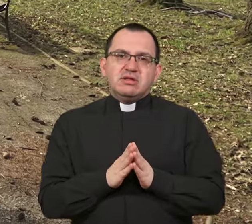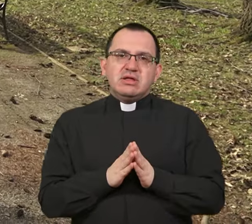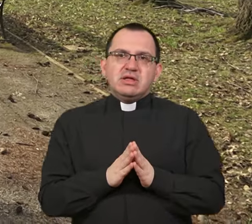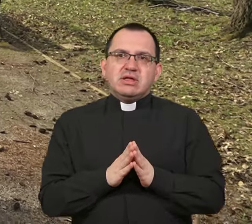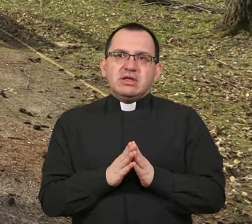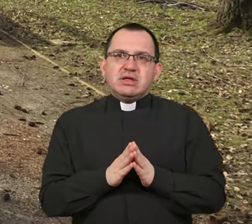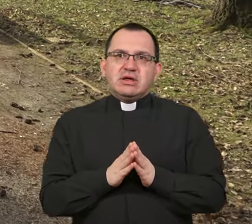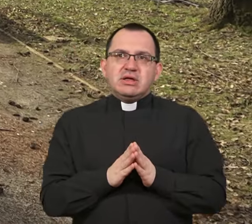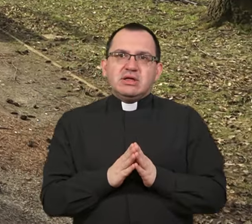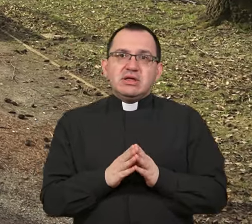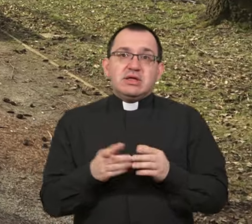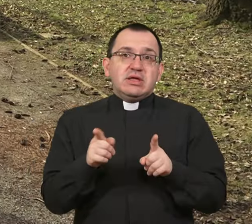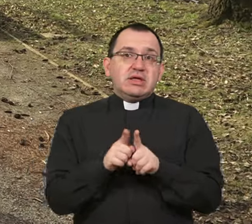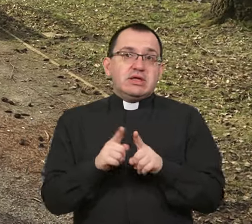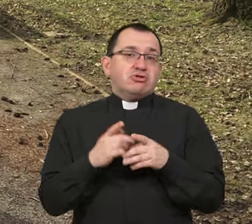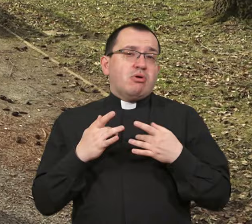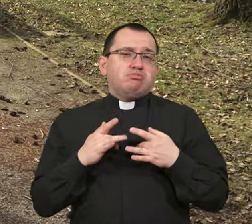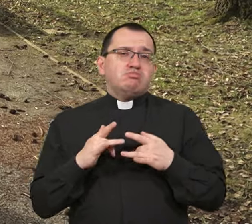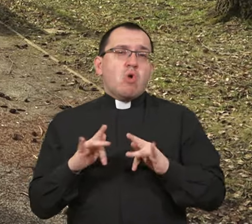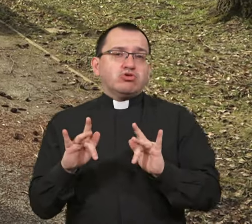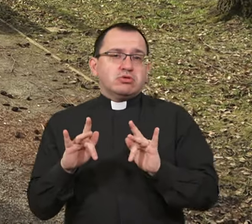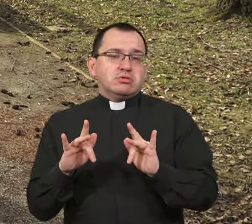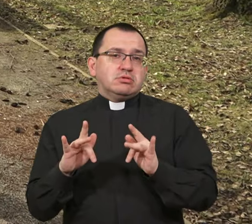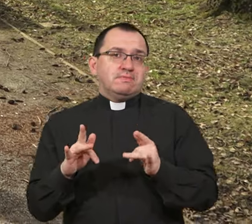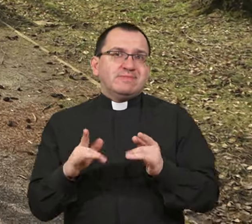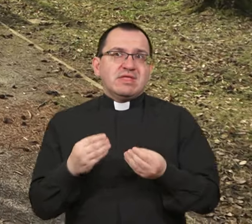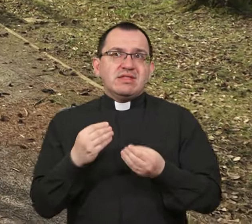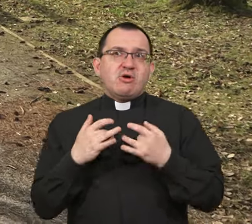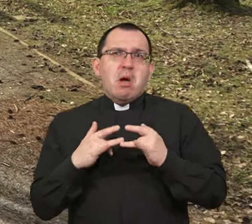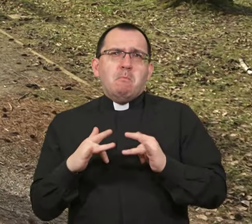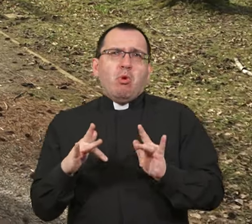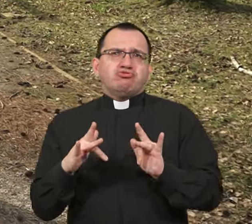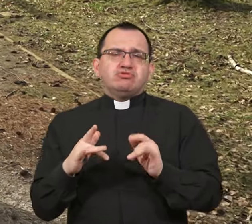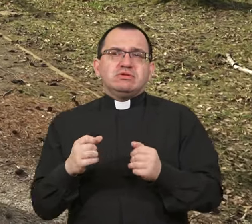i ako može post. Sad post je možda nekome težak, ali